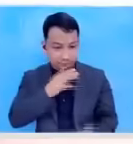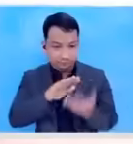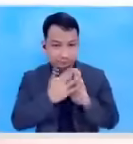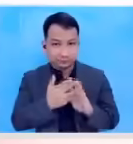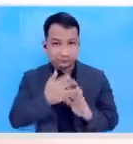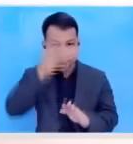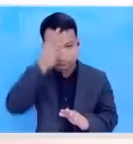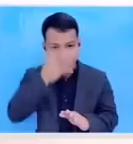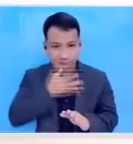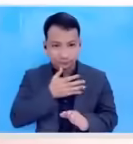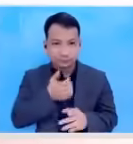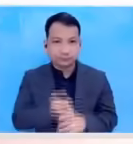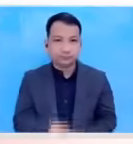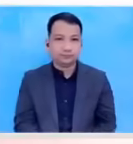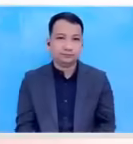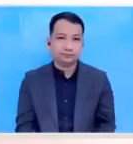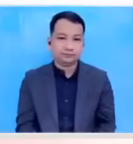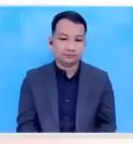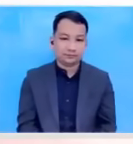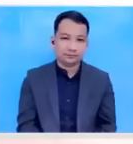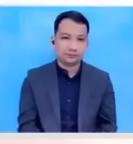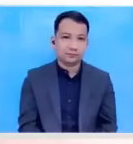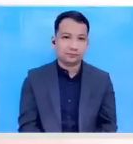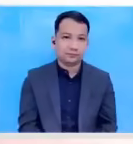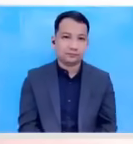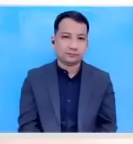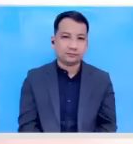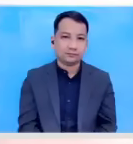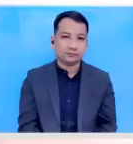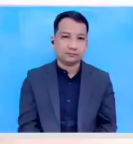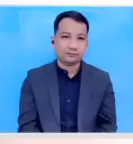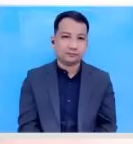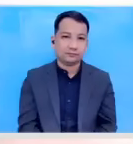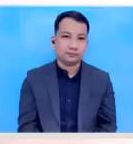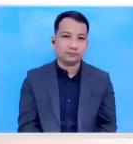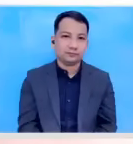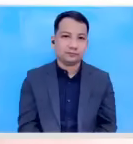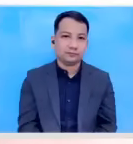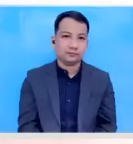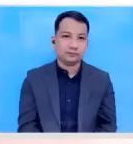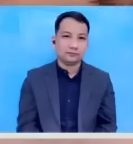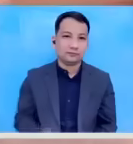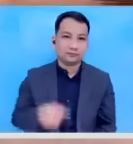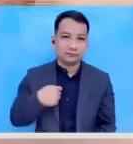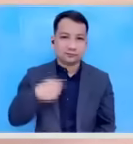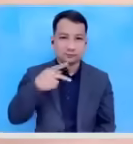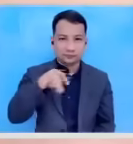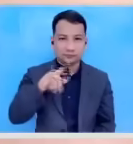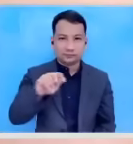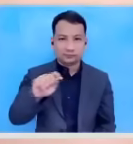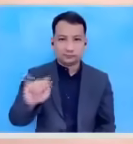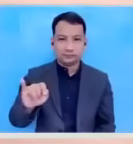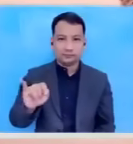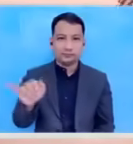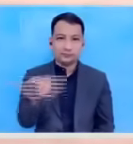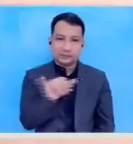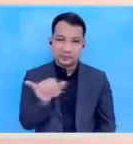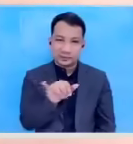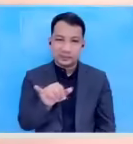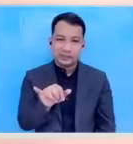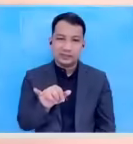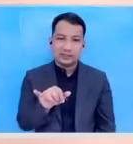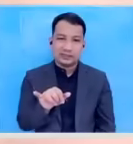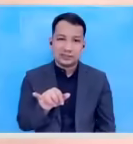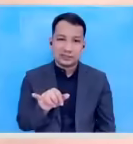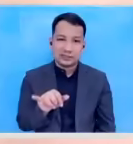Doon na tayo sa gentle parenting. So ikaw ba parang mami pinti or... gentle parenting? O parang magkapareho ba yun? Mami Pinti equals